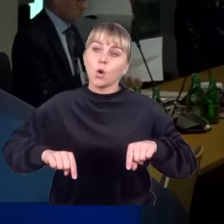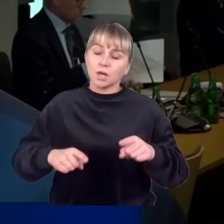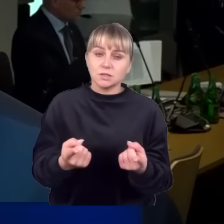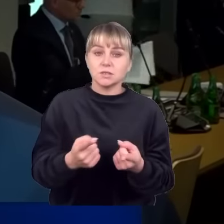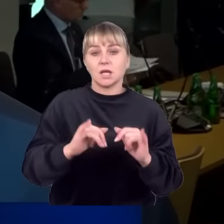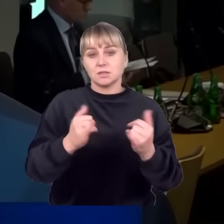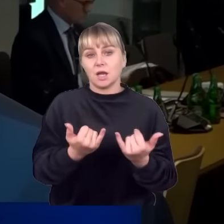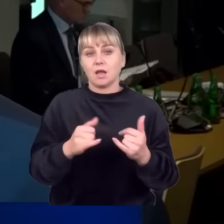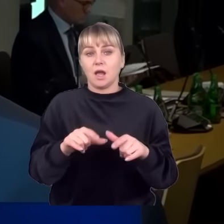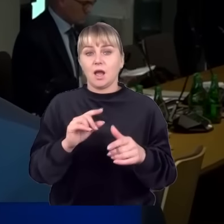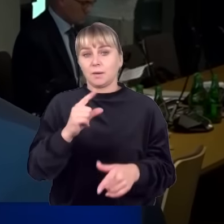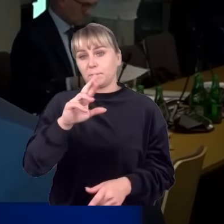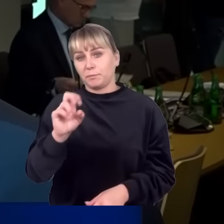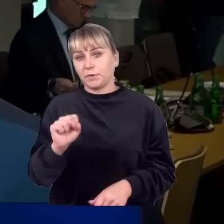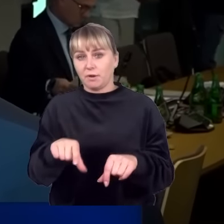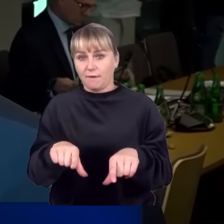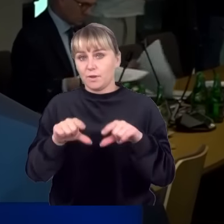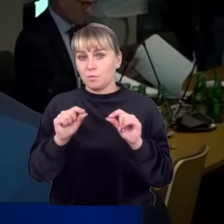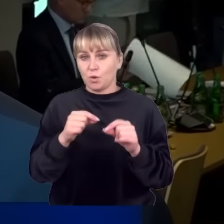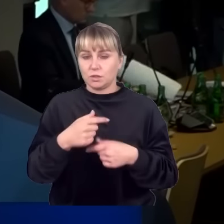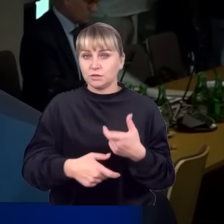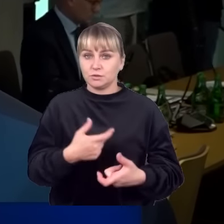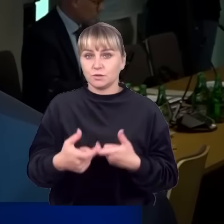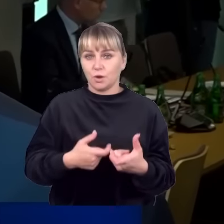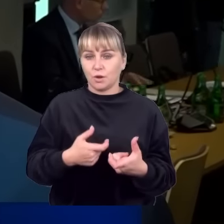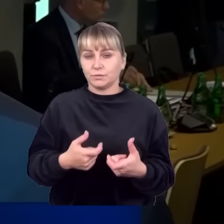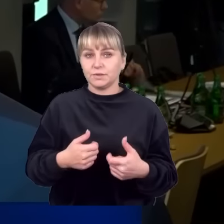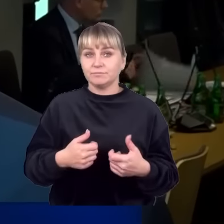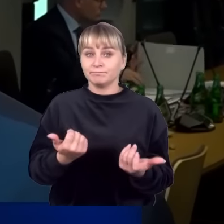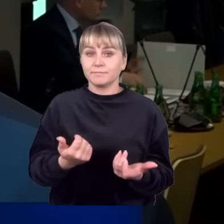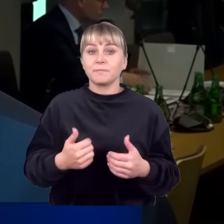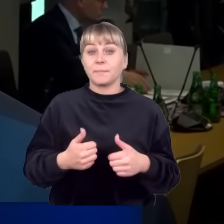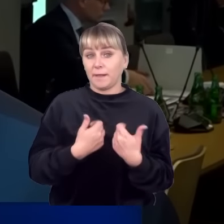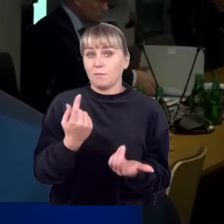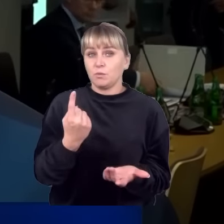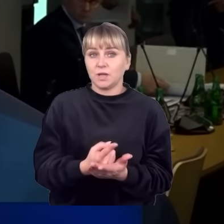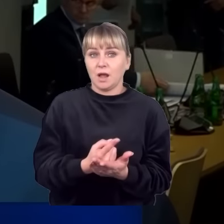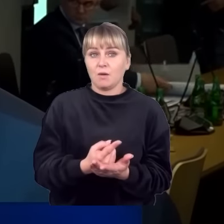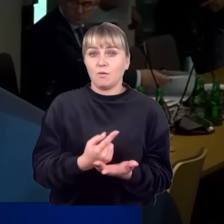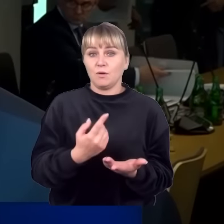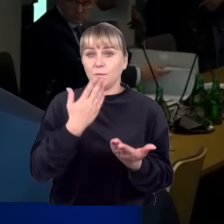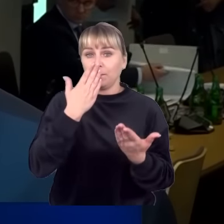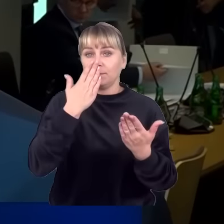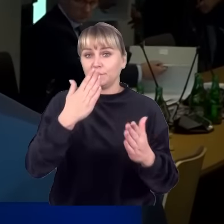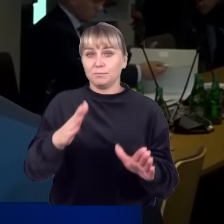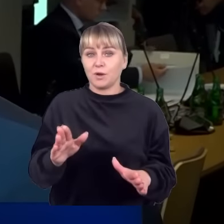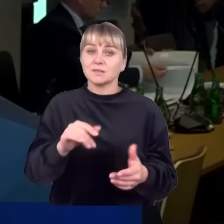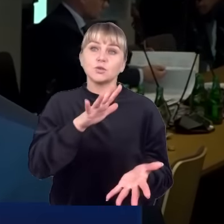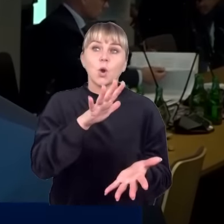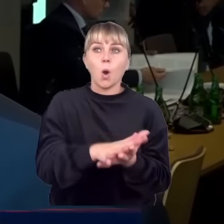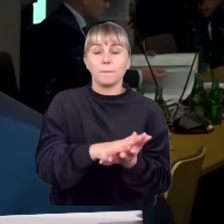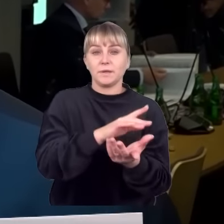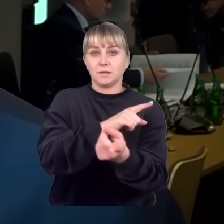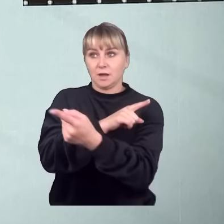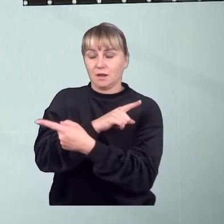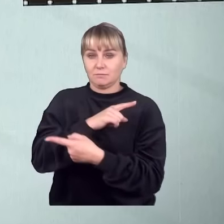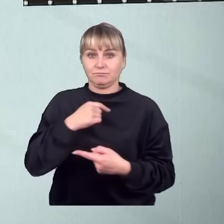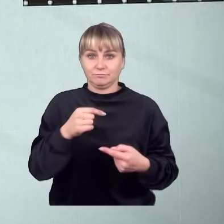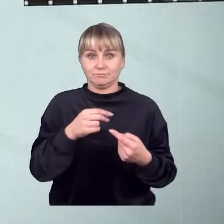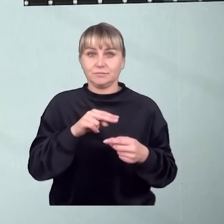operacyjny prawybory tak, aby one rzeczywiście odzwierciedlały opinię